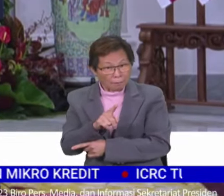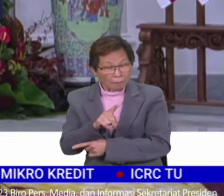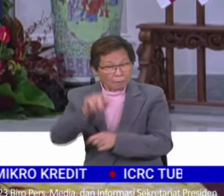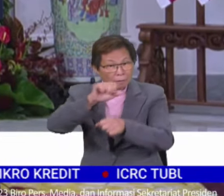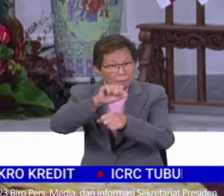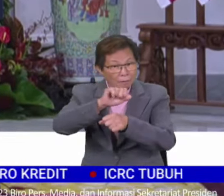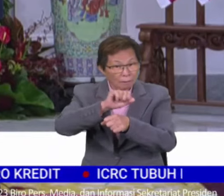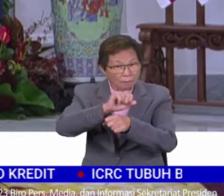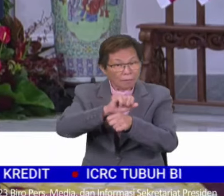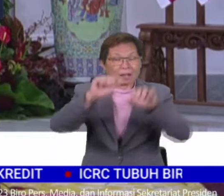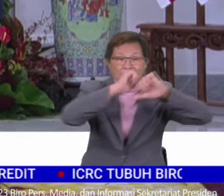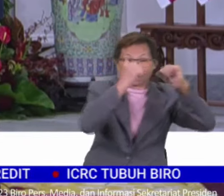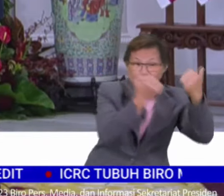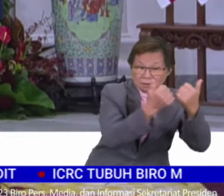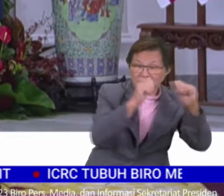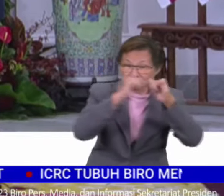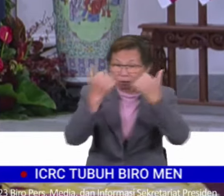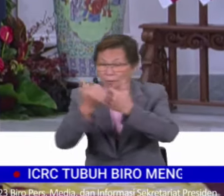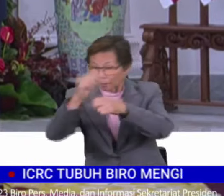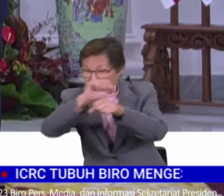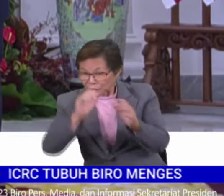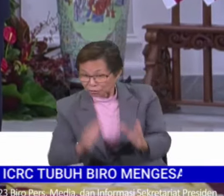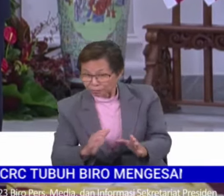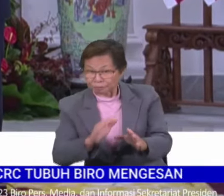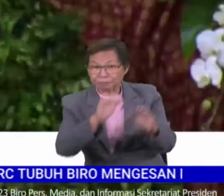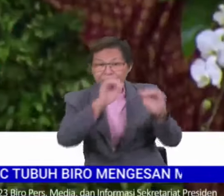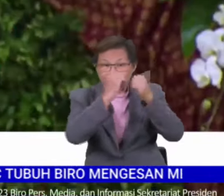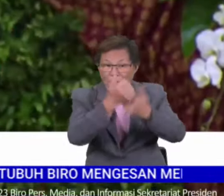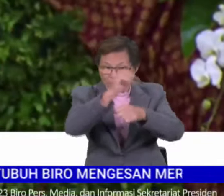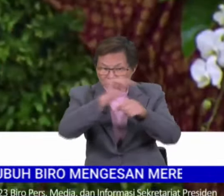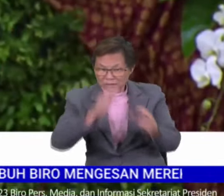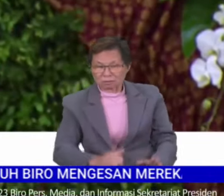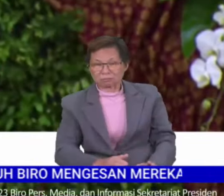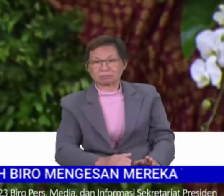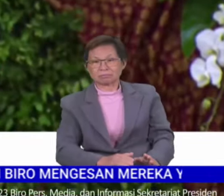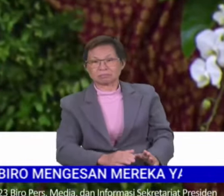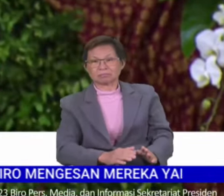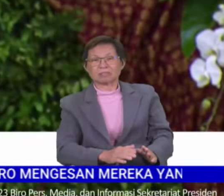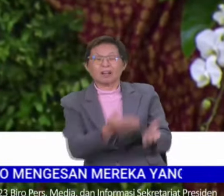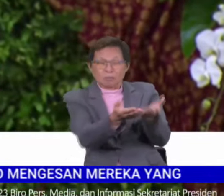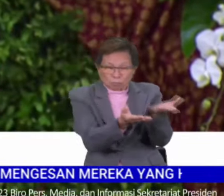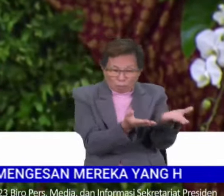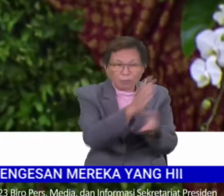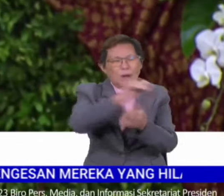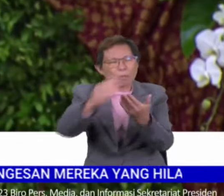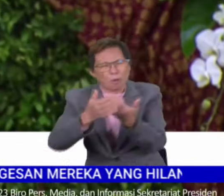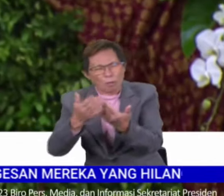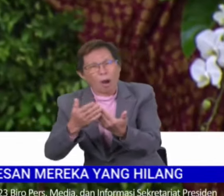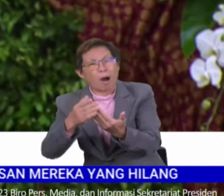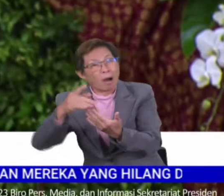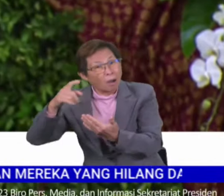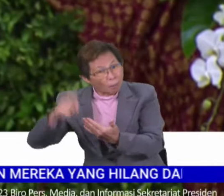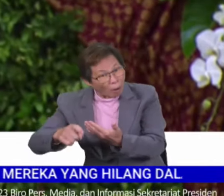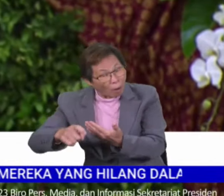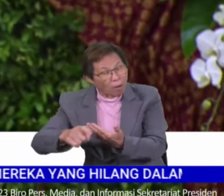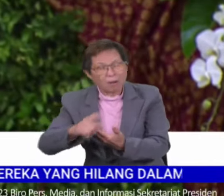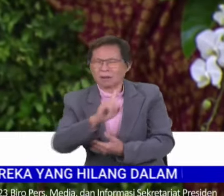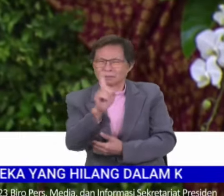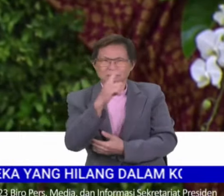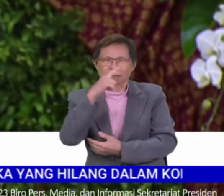kerja-kerja agensi pekerja ini harus hanya sekadar facilitate dan permudahkan dan tidak hanya mengambil